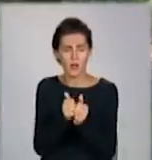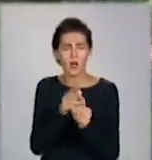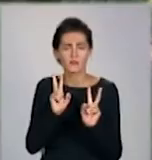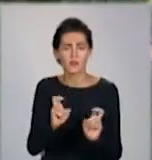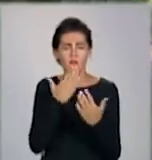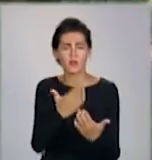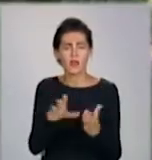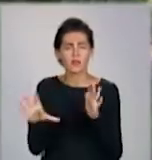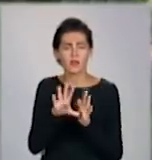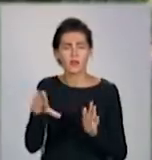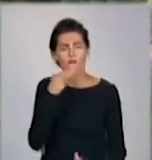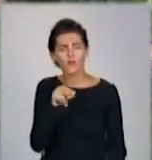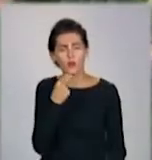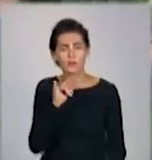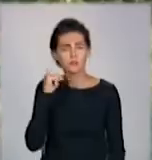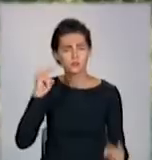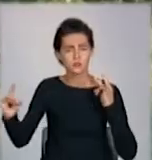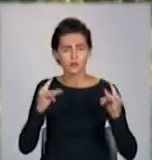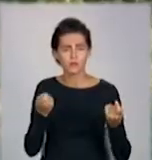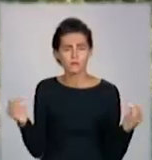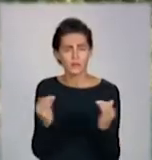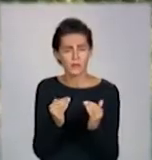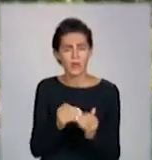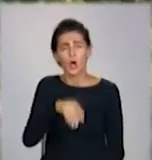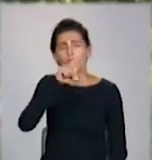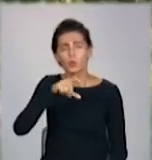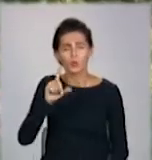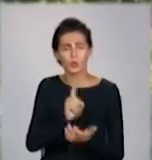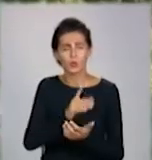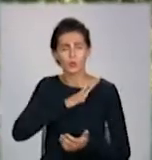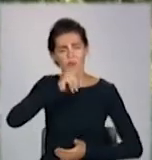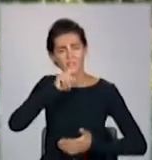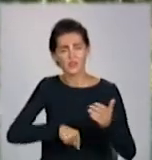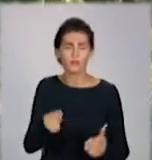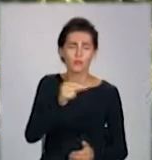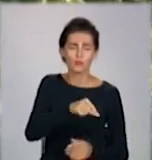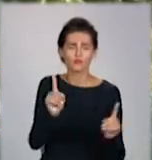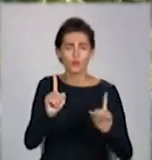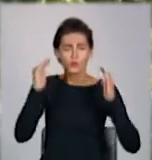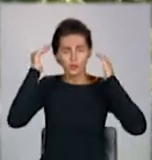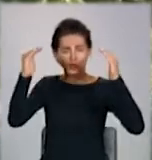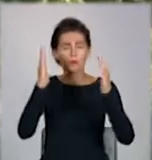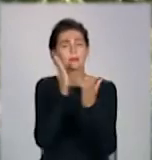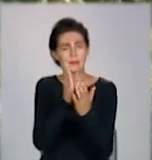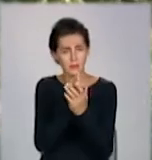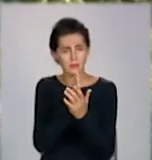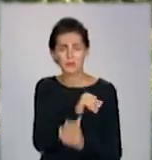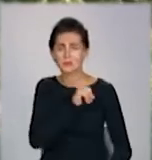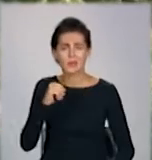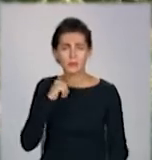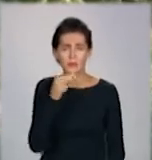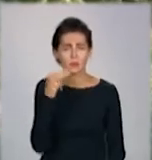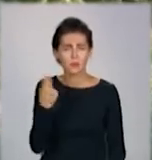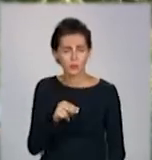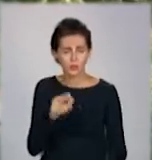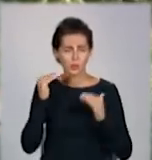додасть в енергоефективності та шумоізоляції. Люди повинні бути впевнені в тому, що у них є криша над головою, причому найкраща, на мій погляд, криша